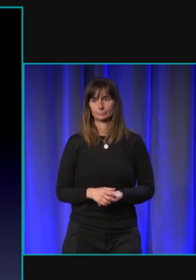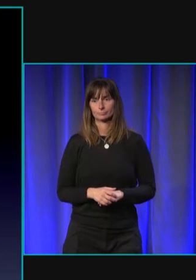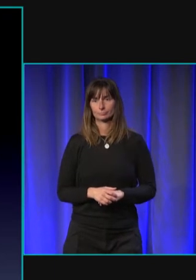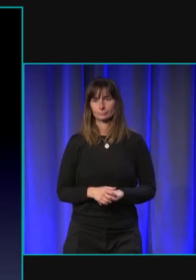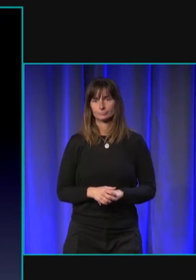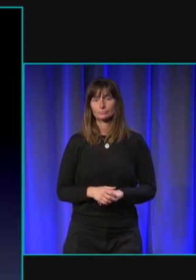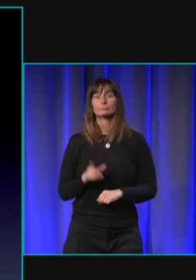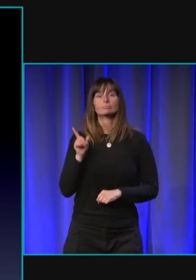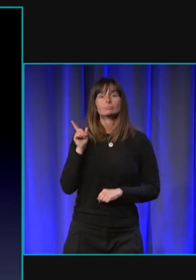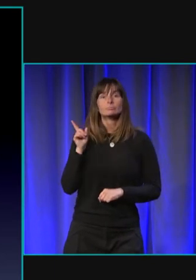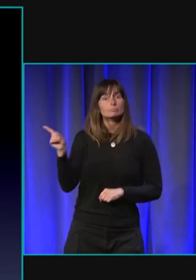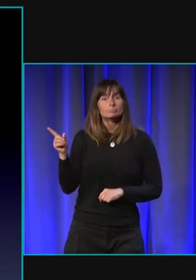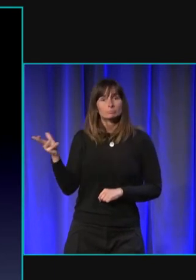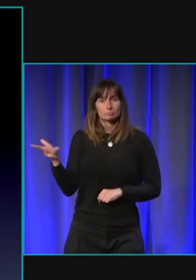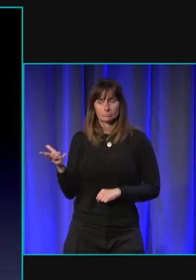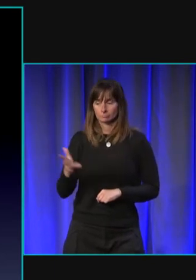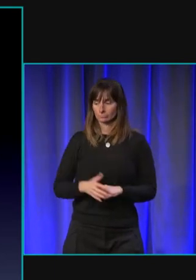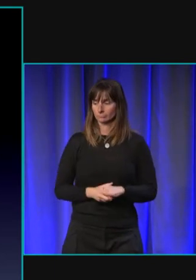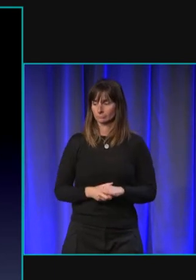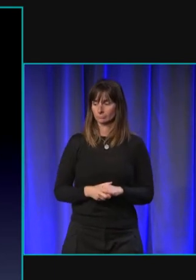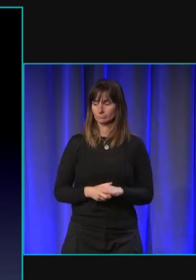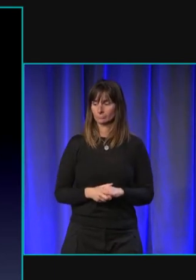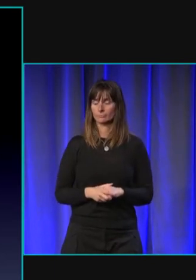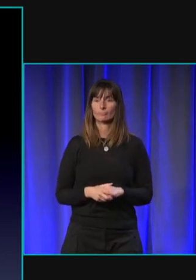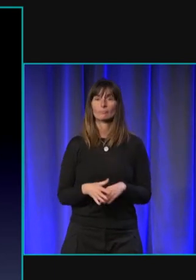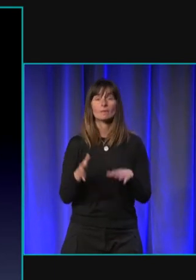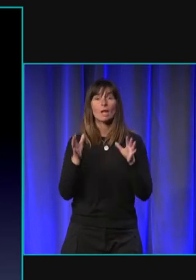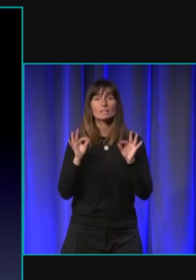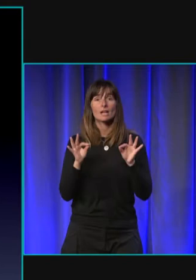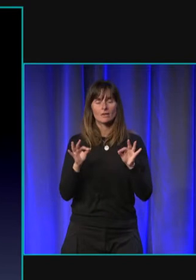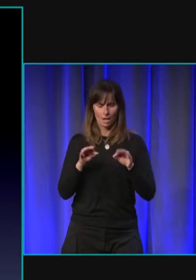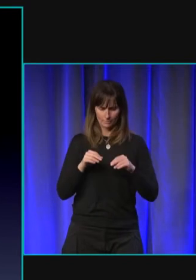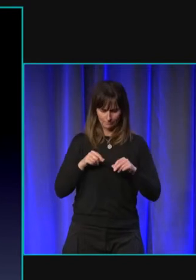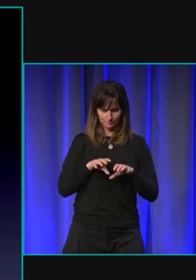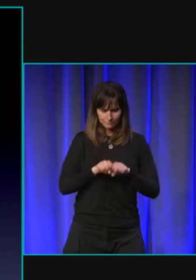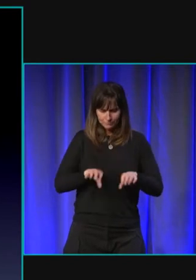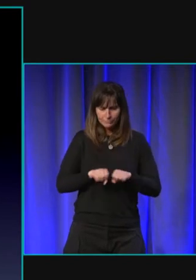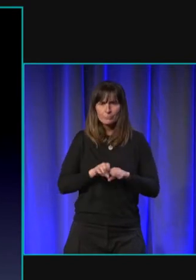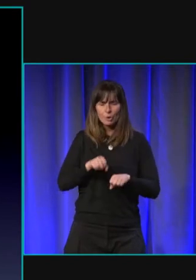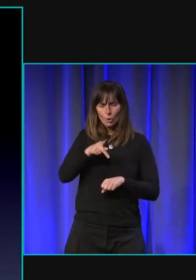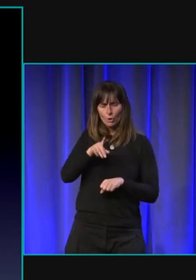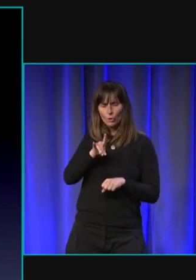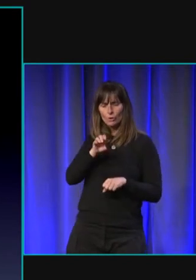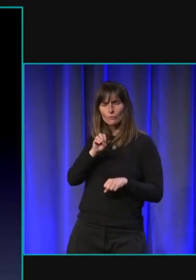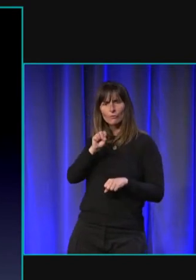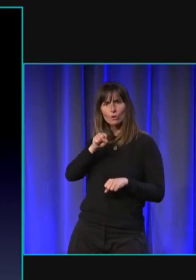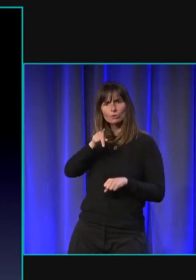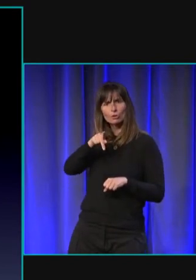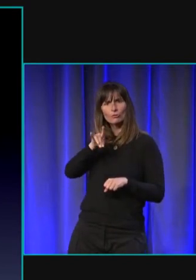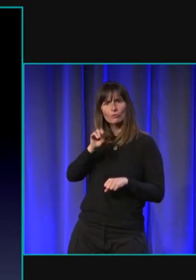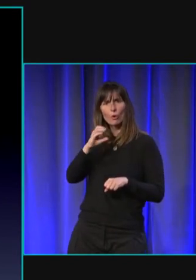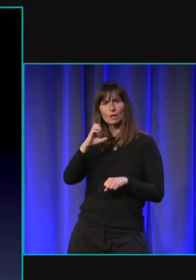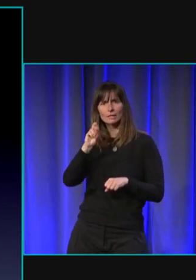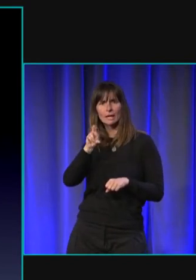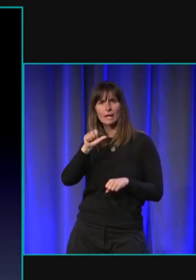Et là, vous avez ici le demi-temps de resynthèse de la phosphocréatine, c'est-à-dire le temps nécessaire pour reformer la moitié